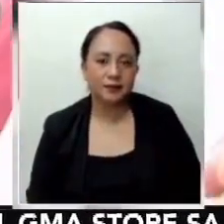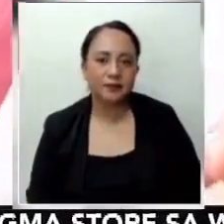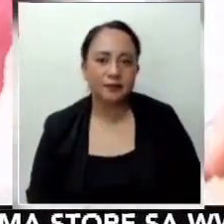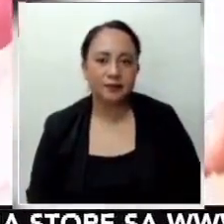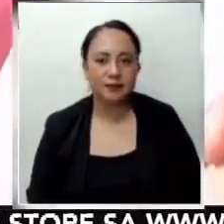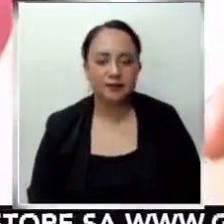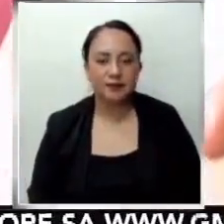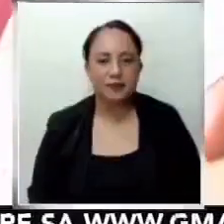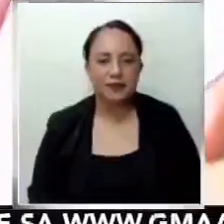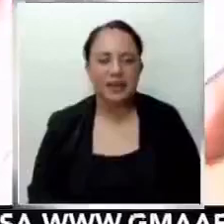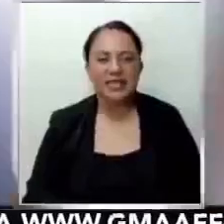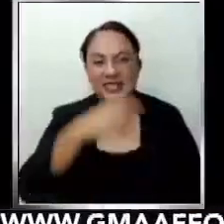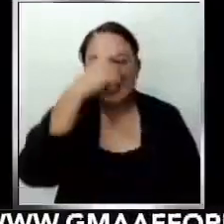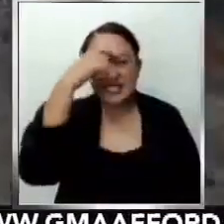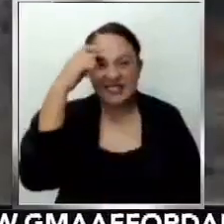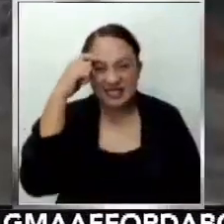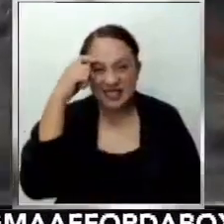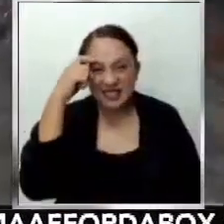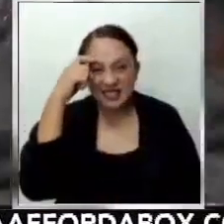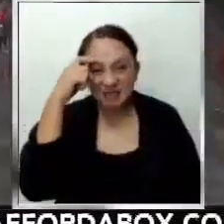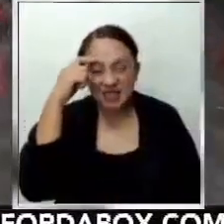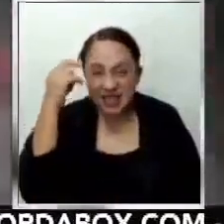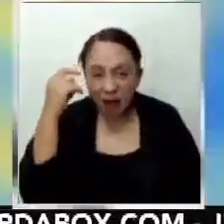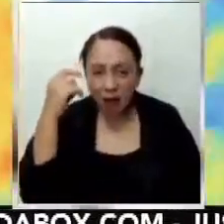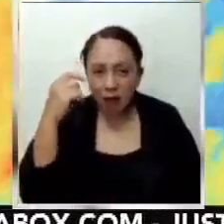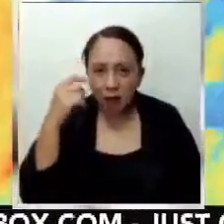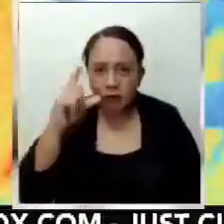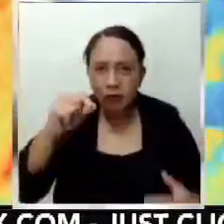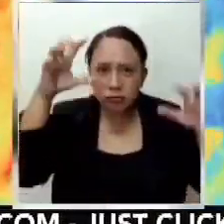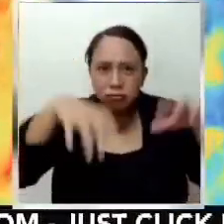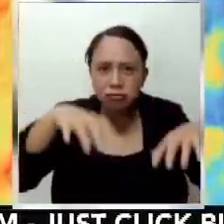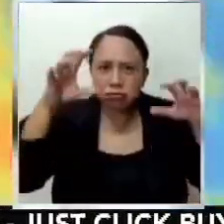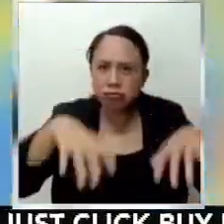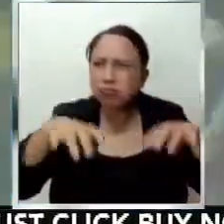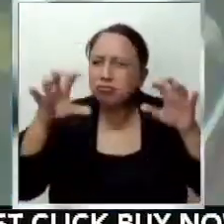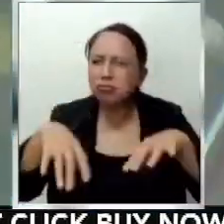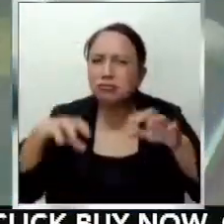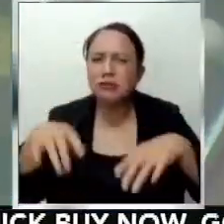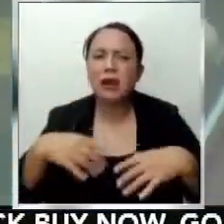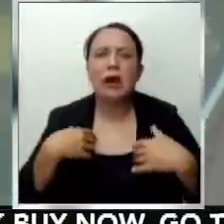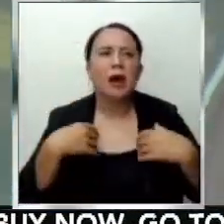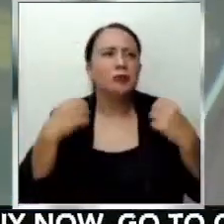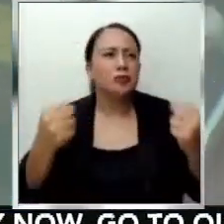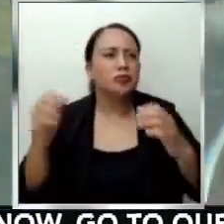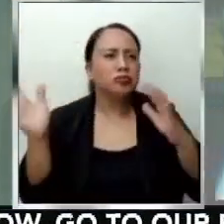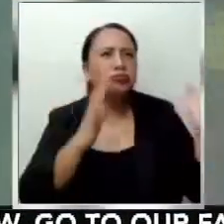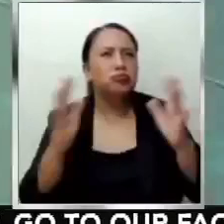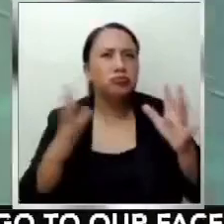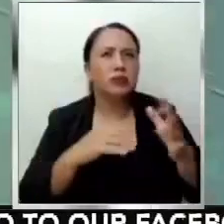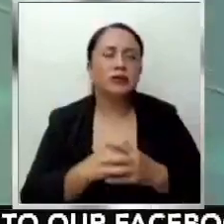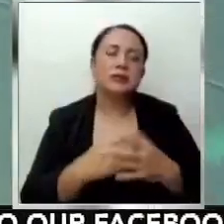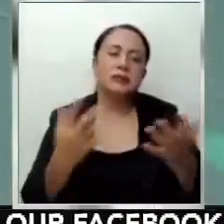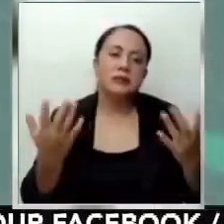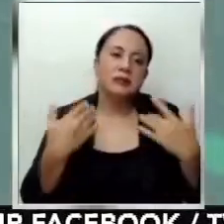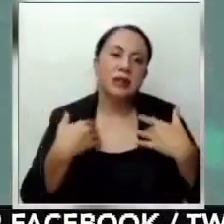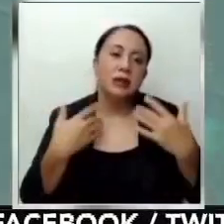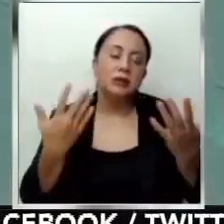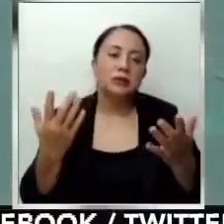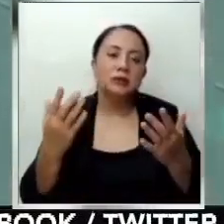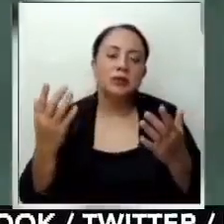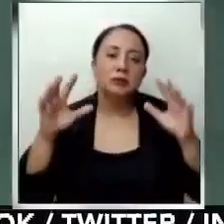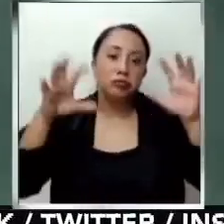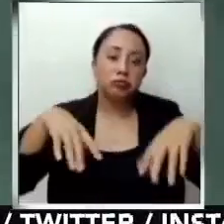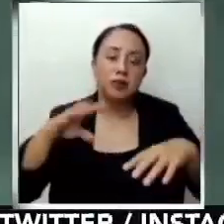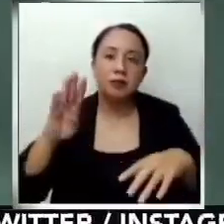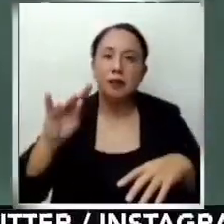Summer na summer, biglang ulan. Panay na ang ulan, may super bagyo pa. Sa pagpasok ng bagyong Betty, sabi ng